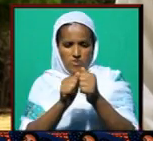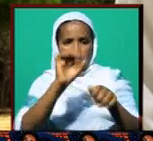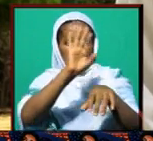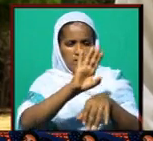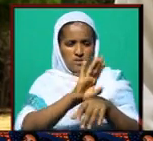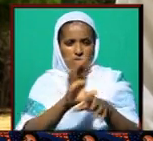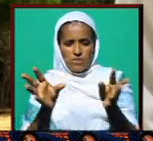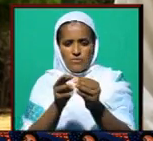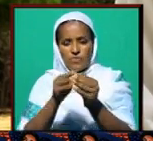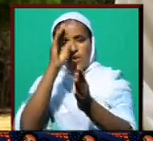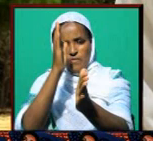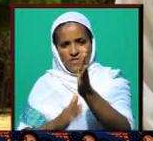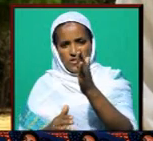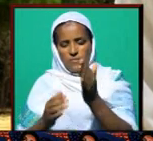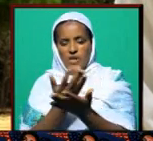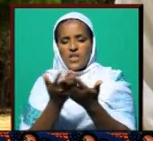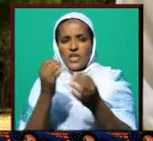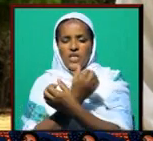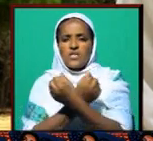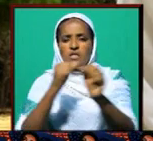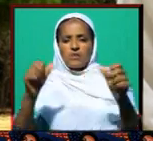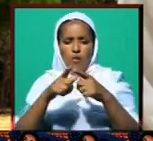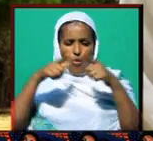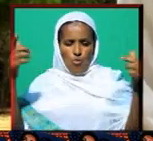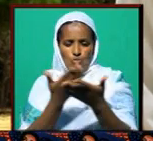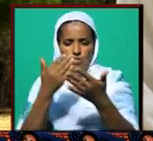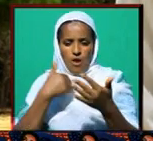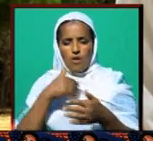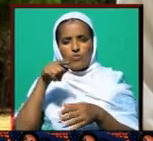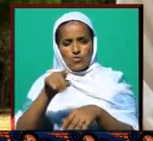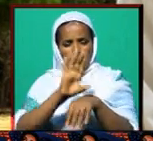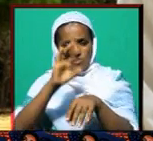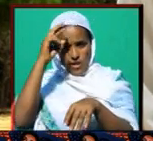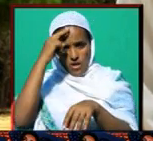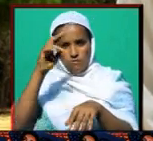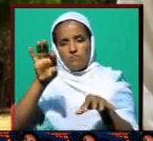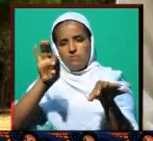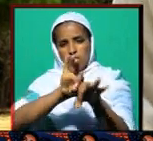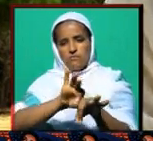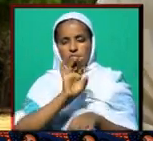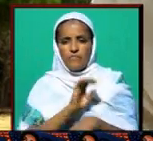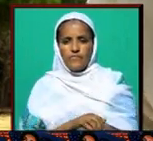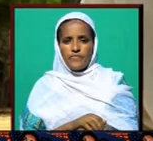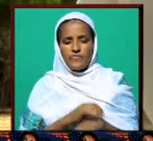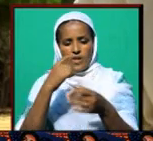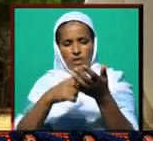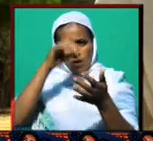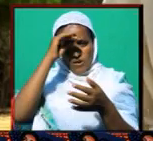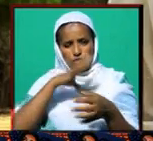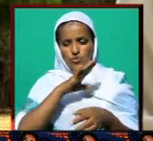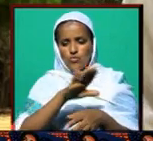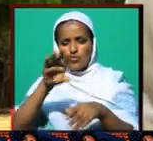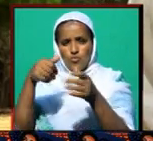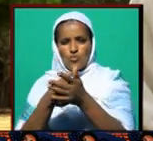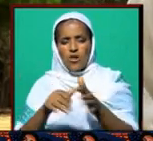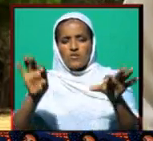ላይ ተሰብስበው ምስጢራትን ይፈጽሙ እንደነበረ ሁሉ አንድ ላይ በዚህ ቤተ መቅደሳችን ተሰብስበን ለመፈጸም የነገረ ድነታችን ትልቁ ጉዳይ